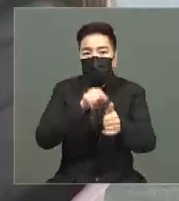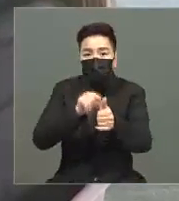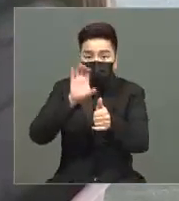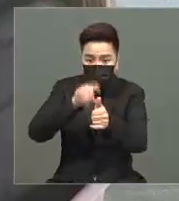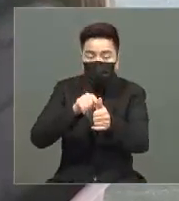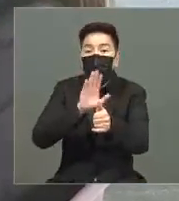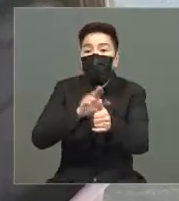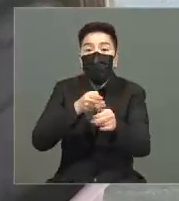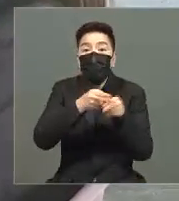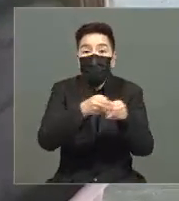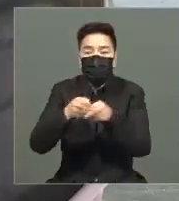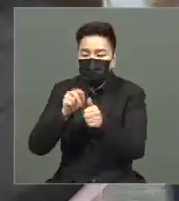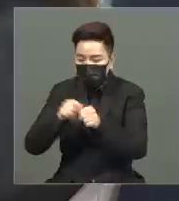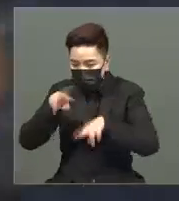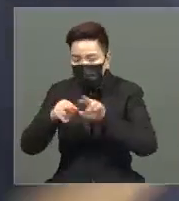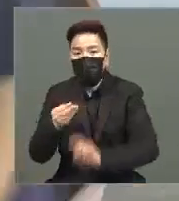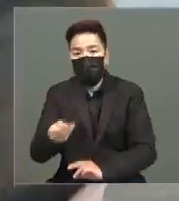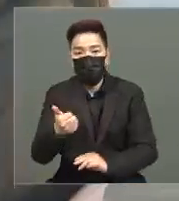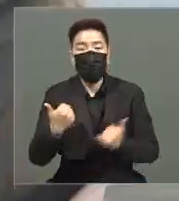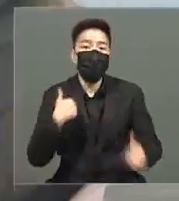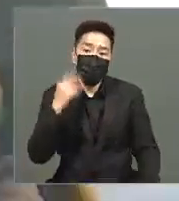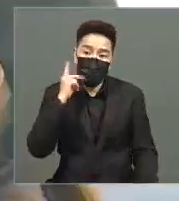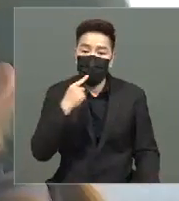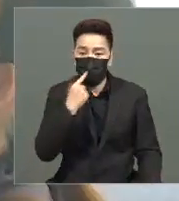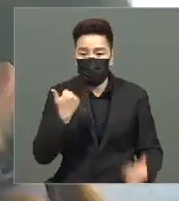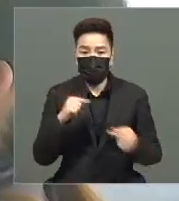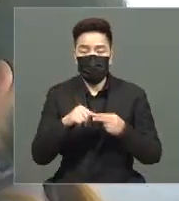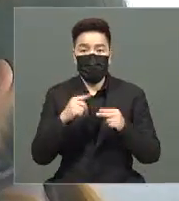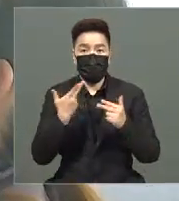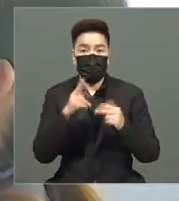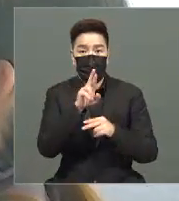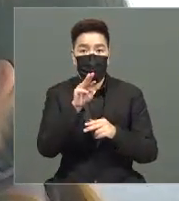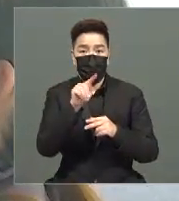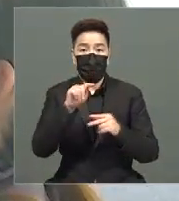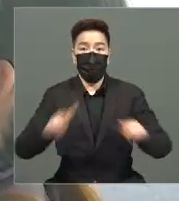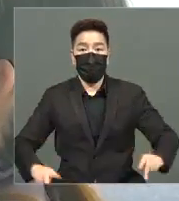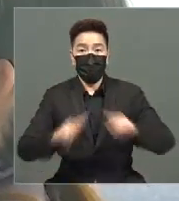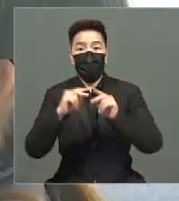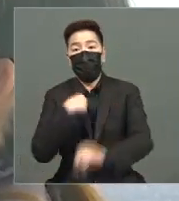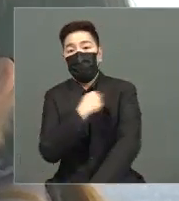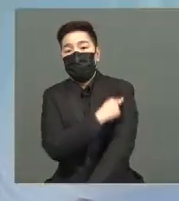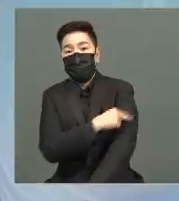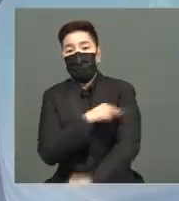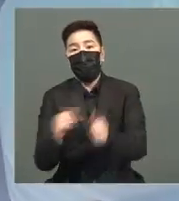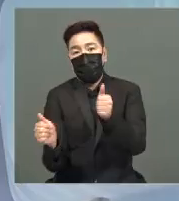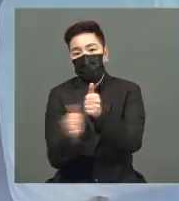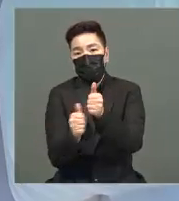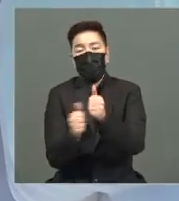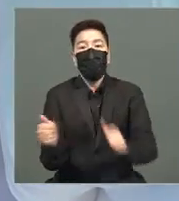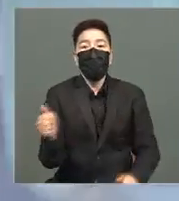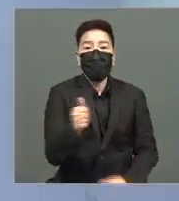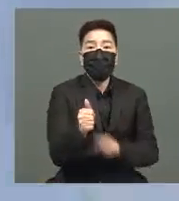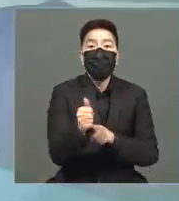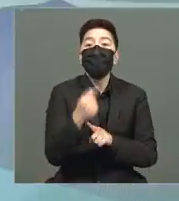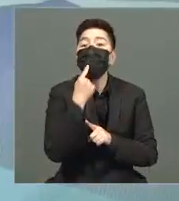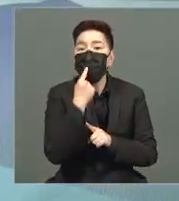ค่ะนอกจากนี้มีรายงานข่าวได้นะคุณผู้ชมนะคะว่านายสาธิตปิตุเตชะรัฐมนตรีช่วยว่าการกระทรวงสาธารณสุขมีออกมาเปิดเผยนะคะ